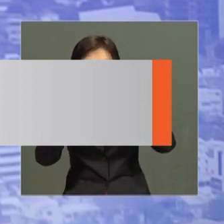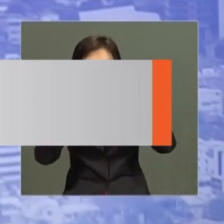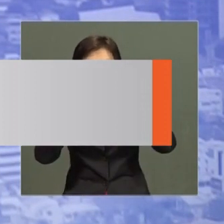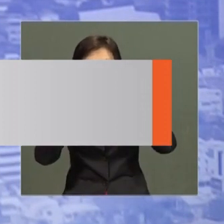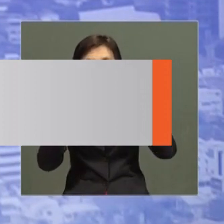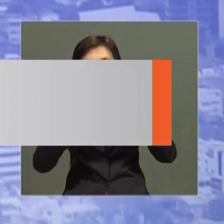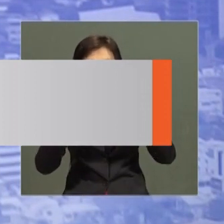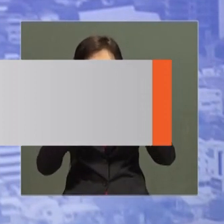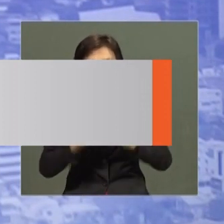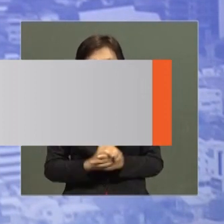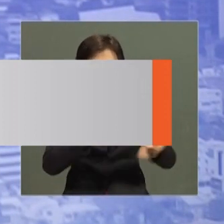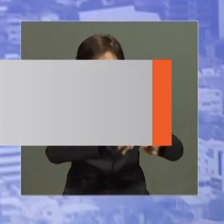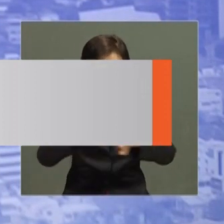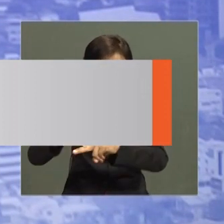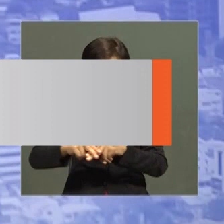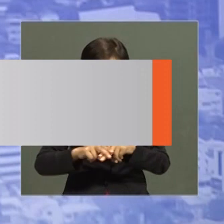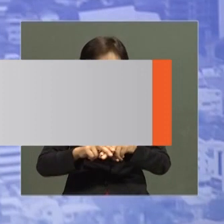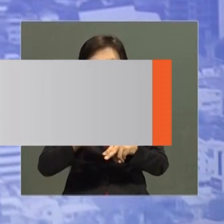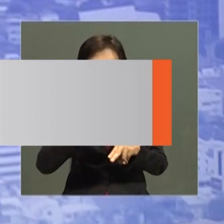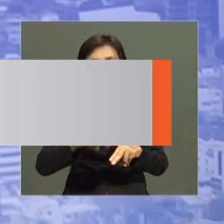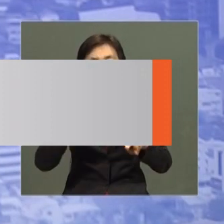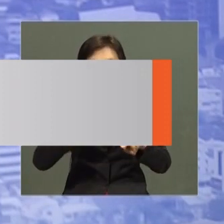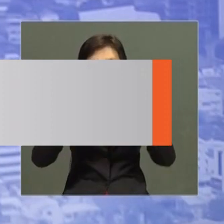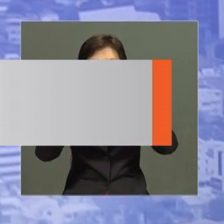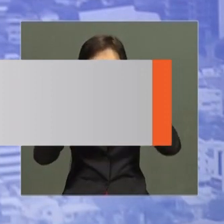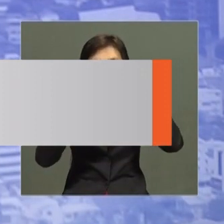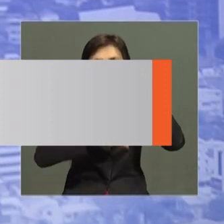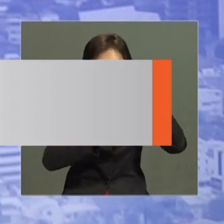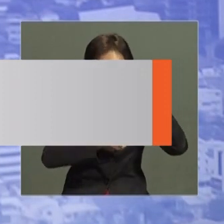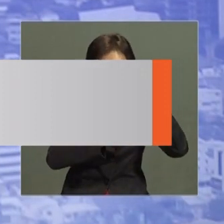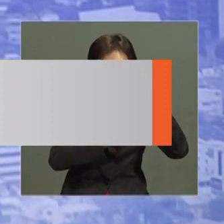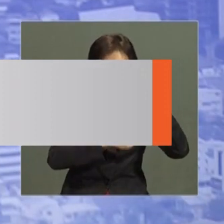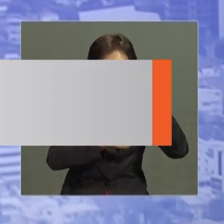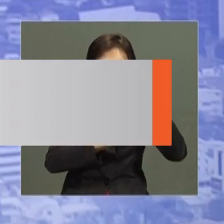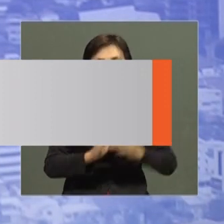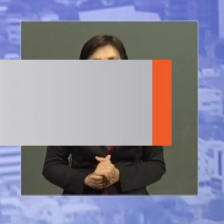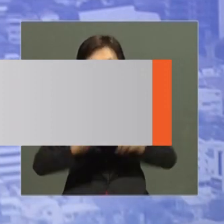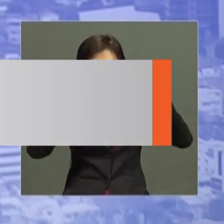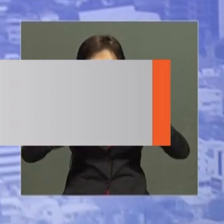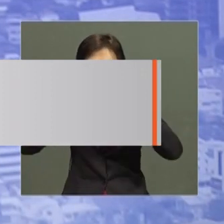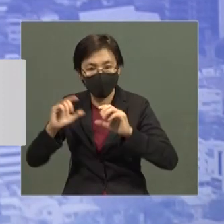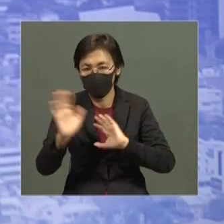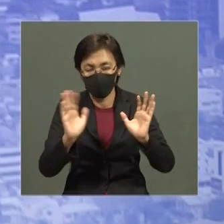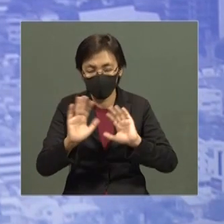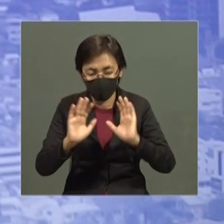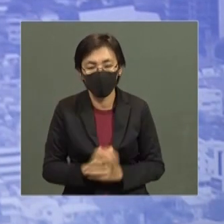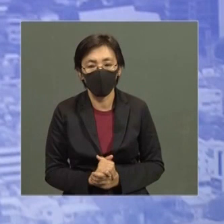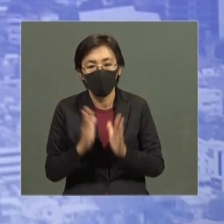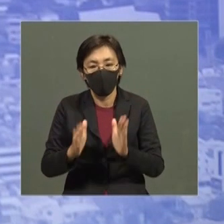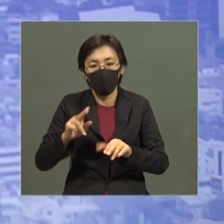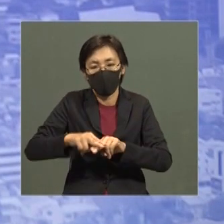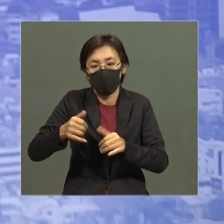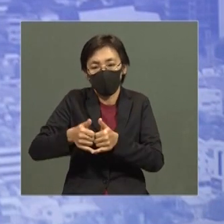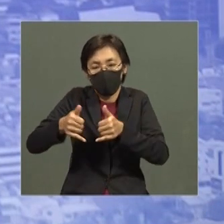อนามัยแต่ผู้ที่อยู่ในที่ประชุมทั้งหมดยังยึดมาตรการคือส่วนหน้ากากอนามัยนะคะแล้วก็มีเรื่องของการเว้นระยะห่าง